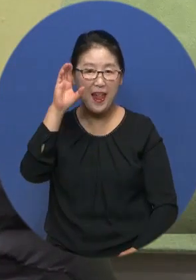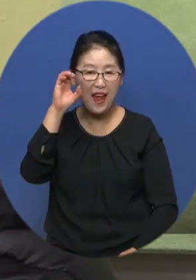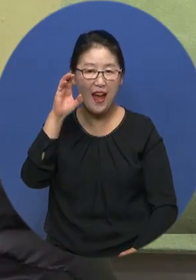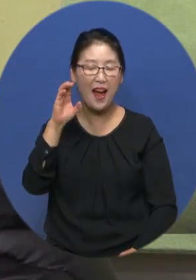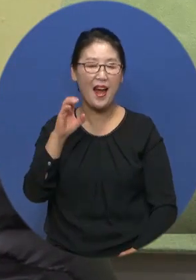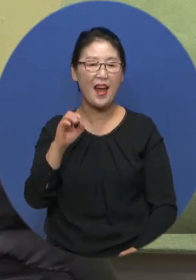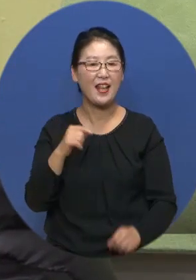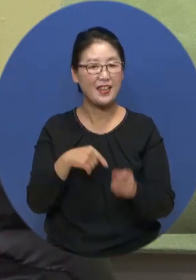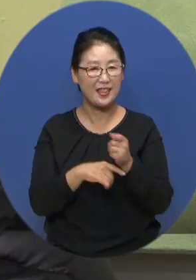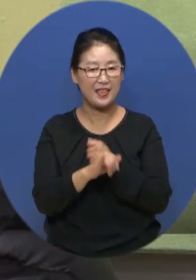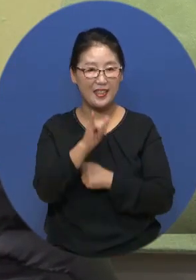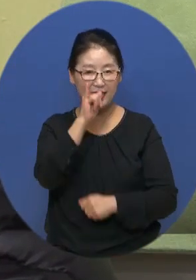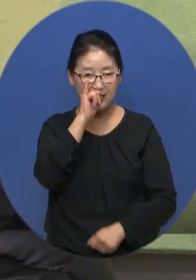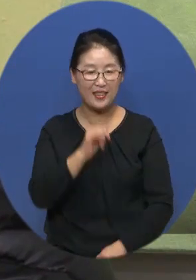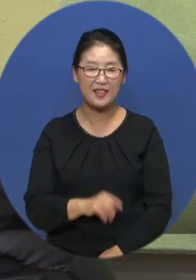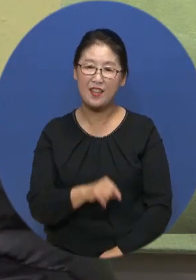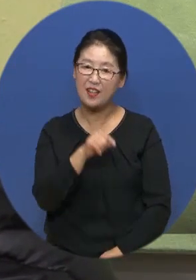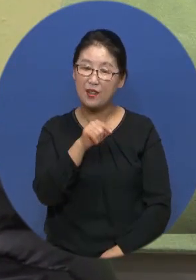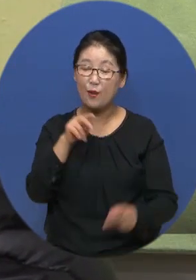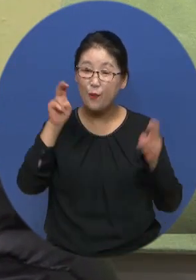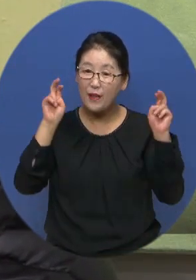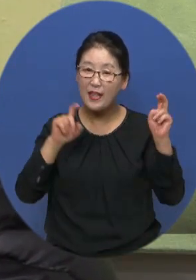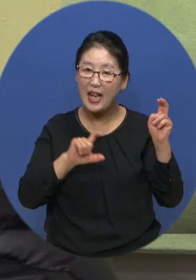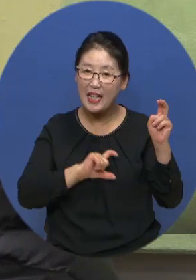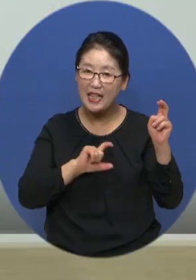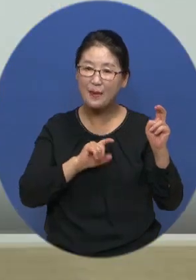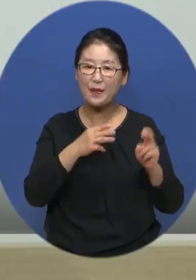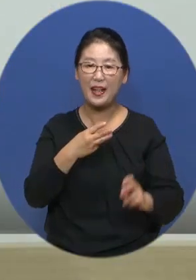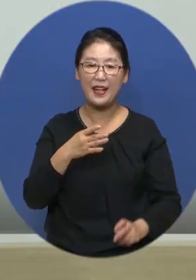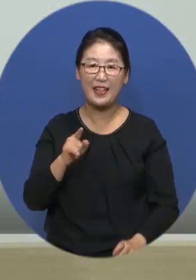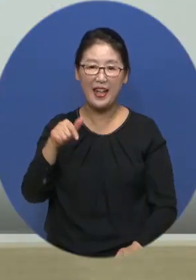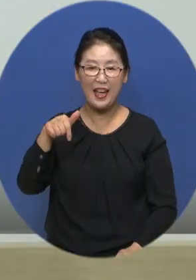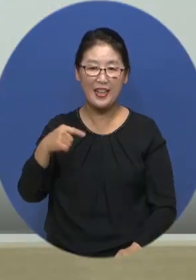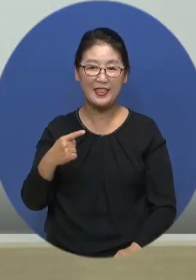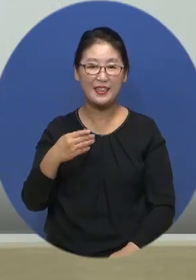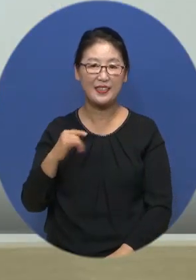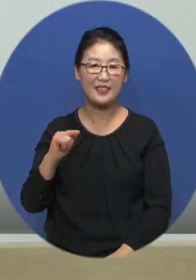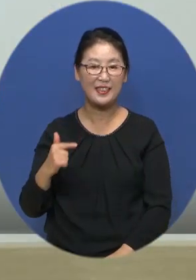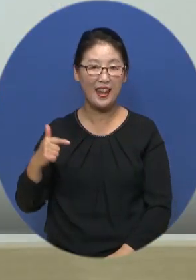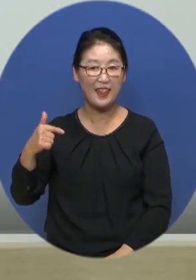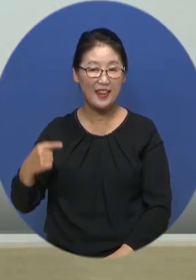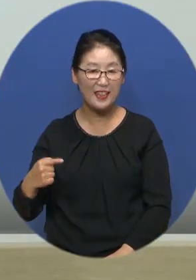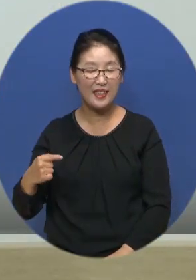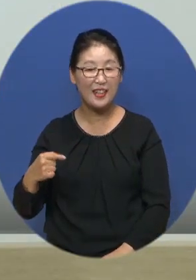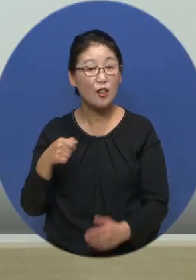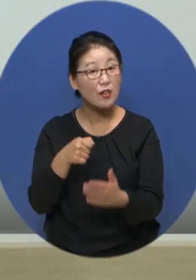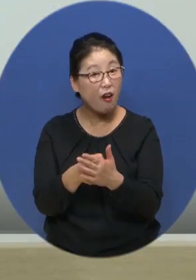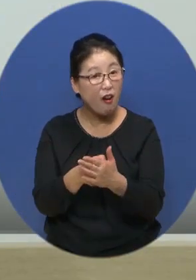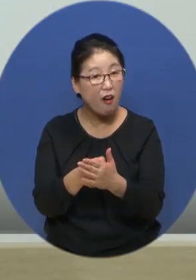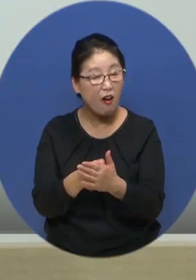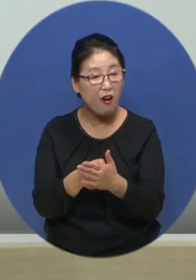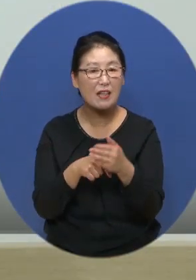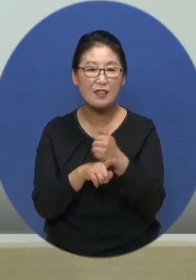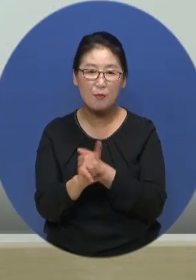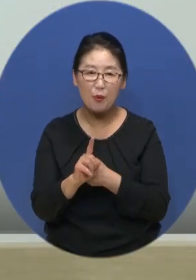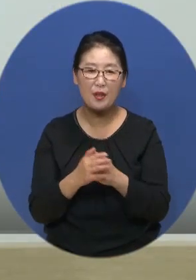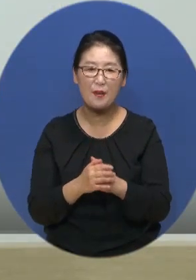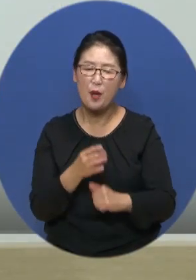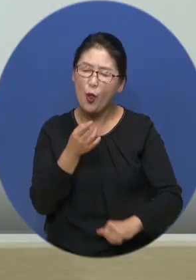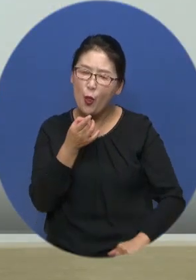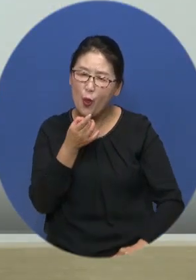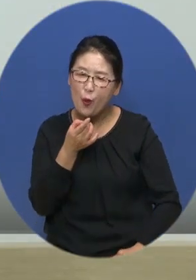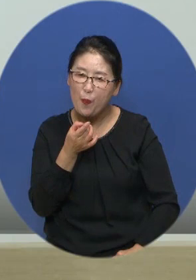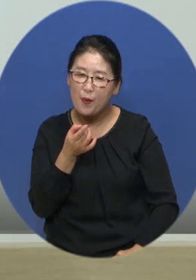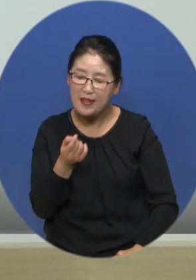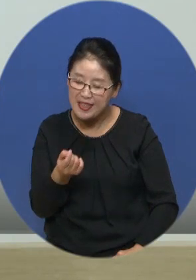이 회사명을 네그레노로 택한 이유는 그 작은 씨앗이지만 땅에 묻혀서 자기를